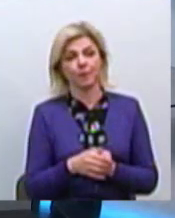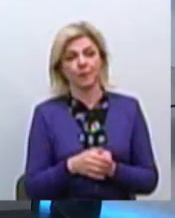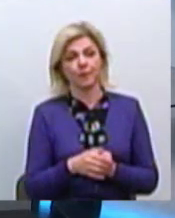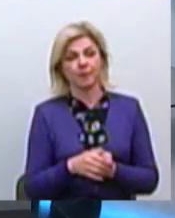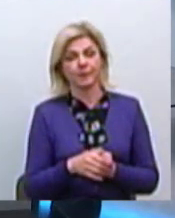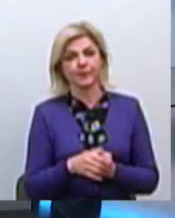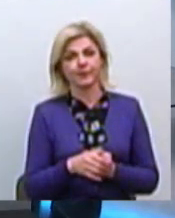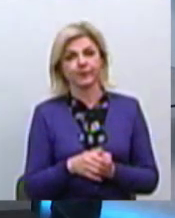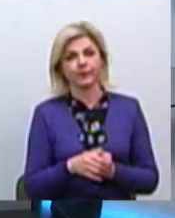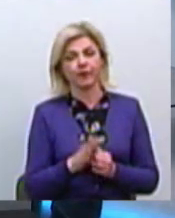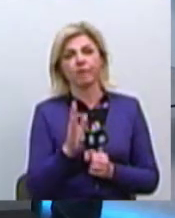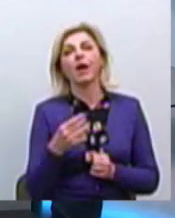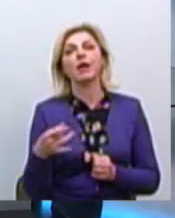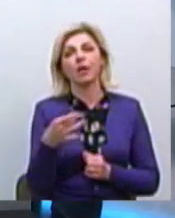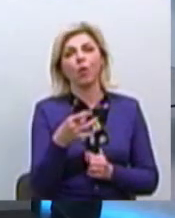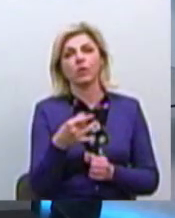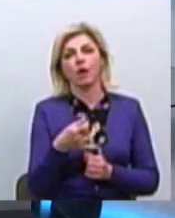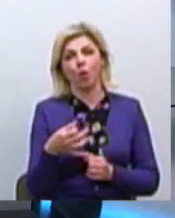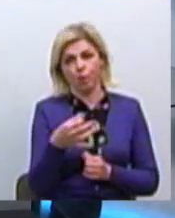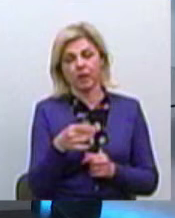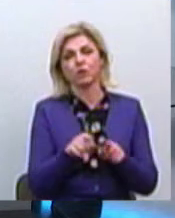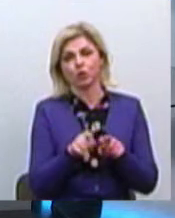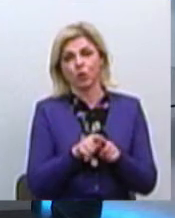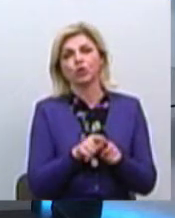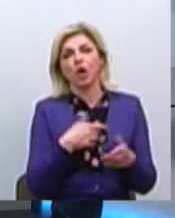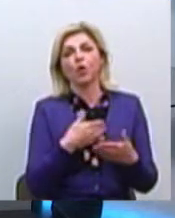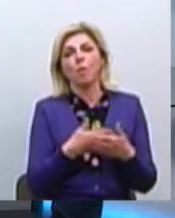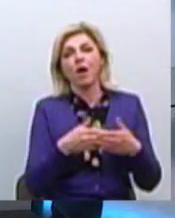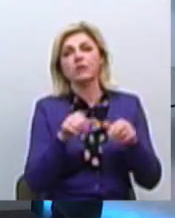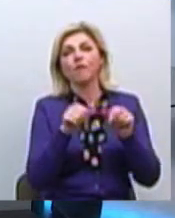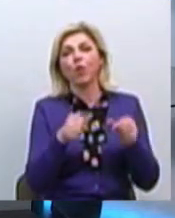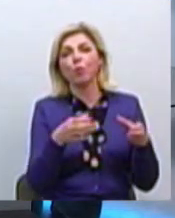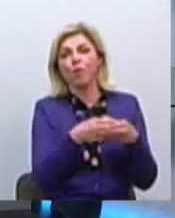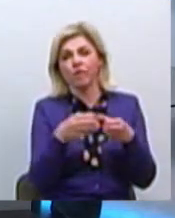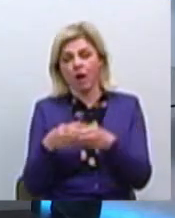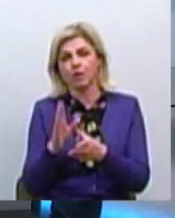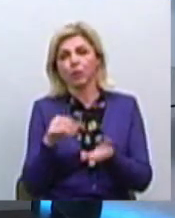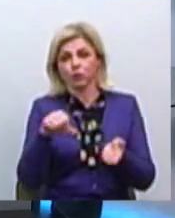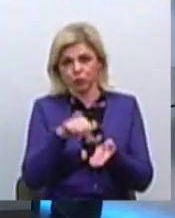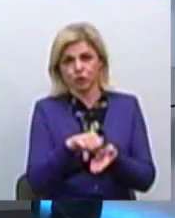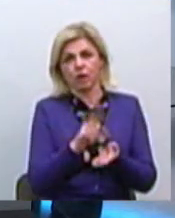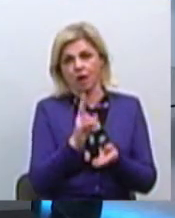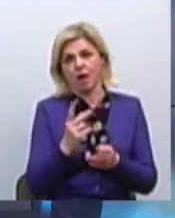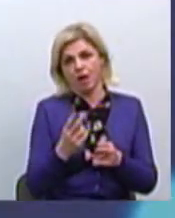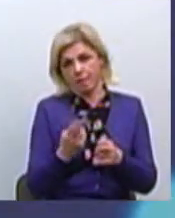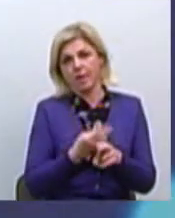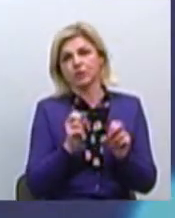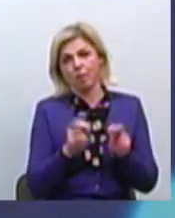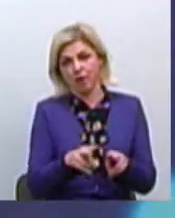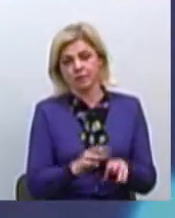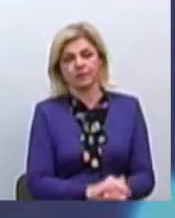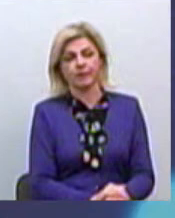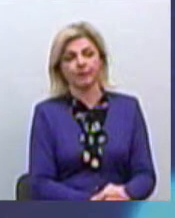відповідно в районах області також громадські формування будуть залучатись до публічної безпеки. А скажіть, будь ласка, які їх